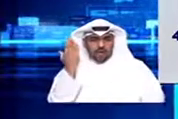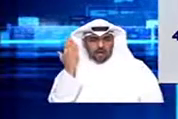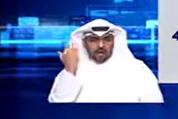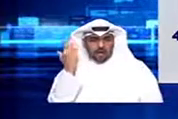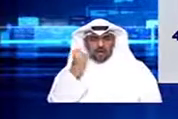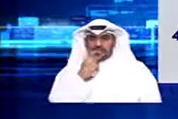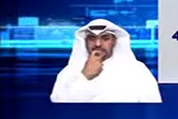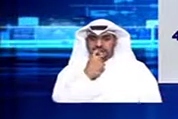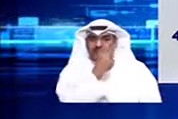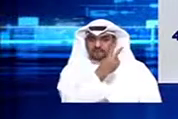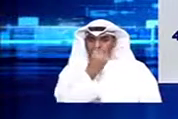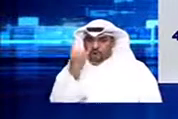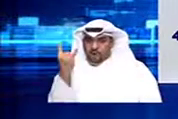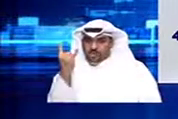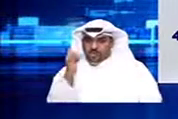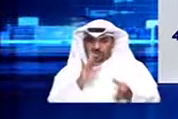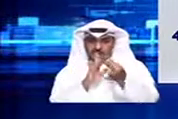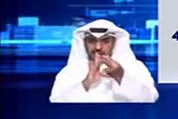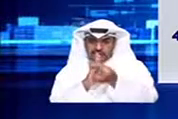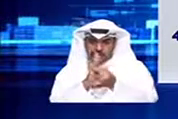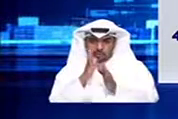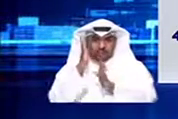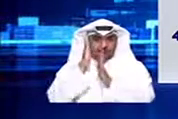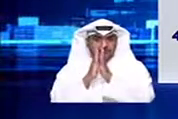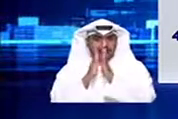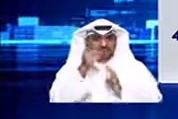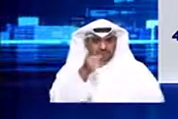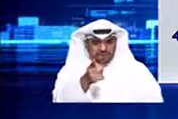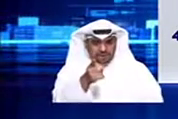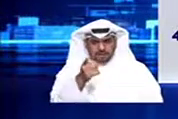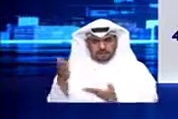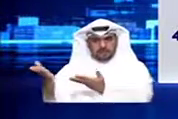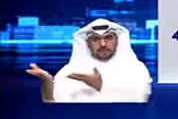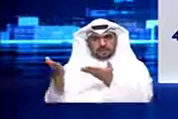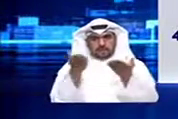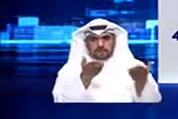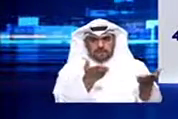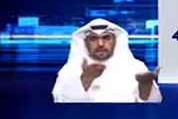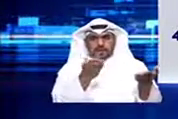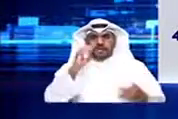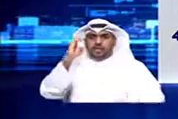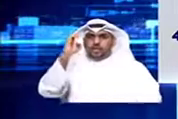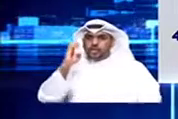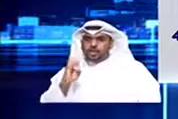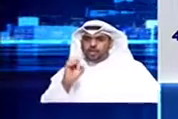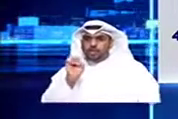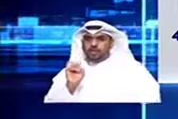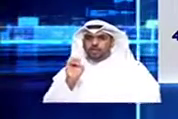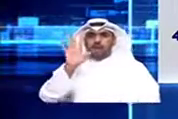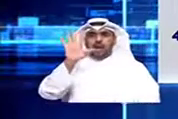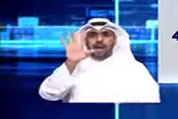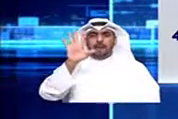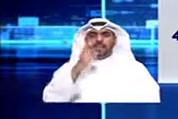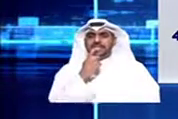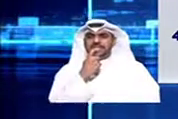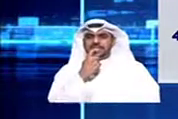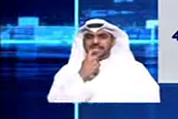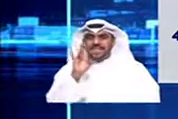2010. ودعت المؤسسة المواطنين المخصص لهم قسائم حكومية في المنطقة المذكورة